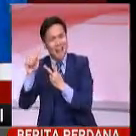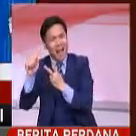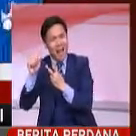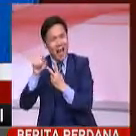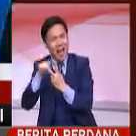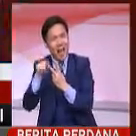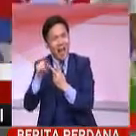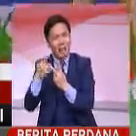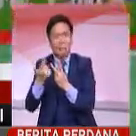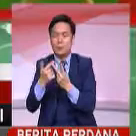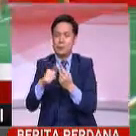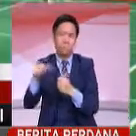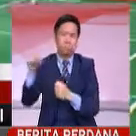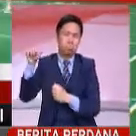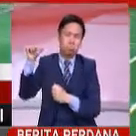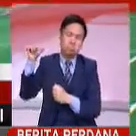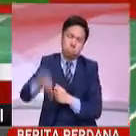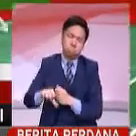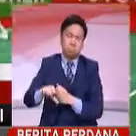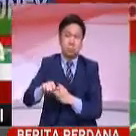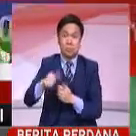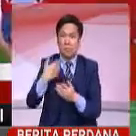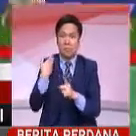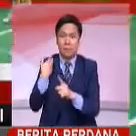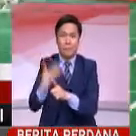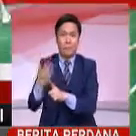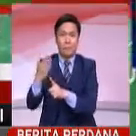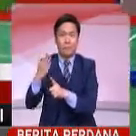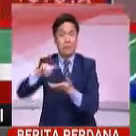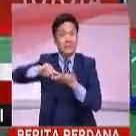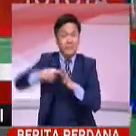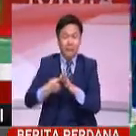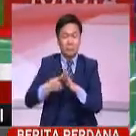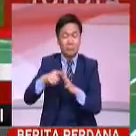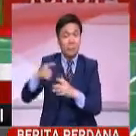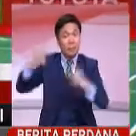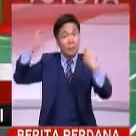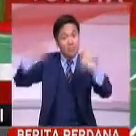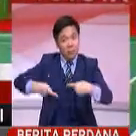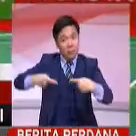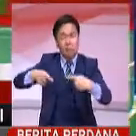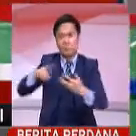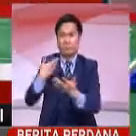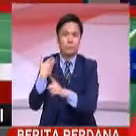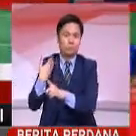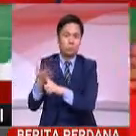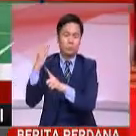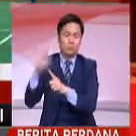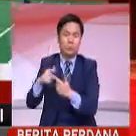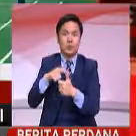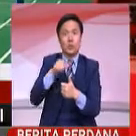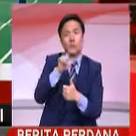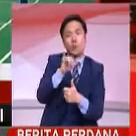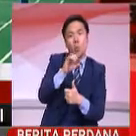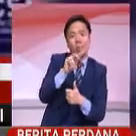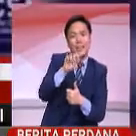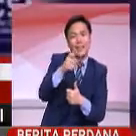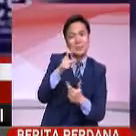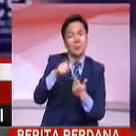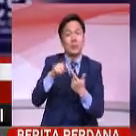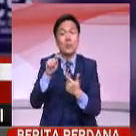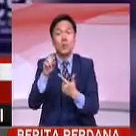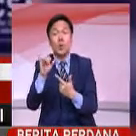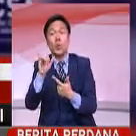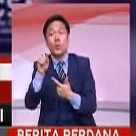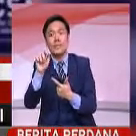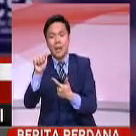mencatatkan prestasi paling Jero apabila ke Singgih seawal pusingan pembukaan pada terbuka Talent Yonex dan terbuka Talent Toyota mereka lewat